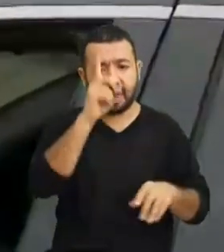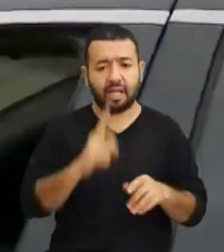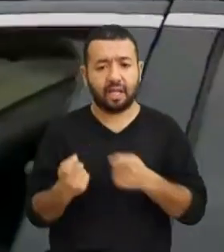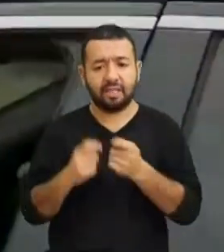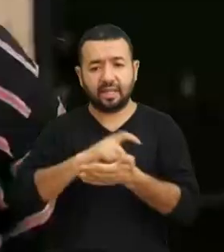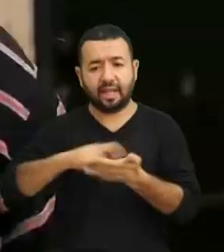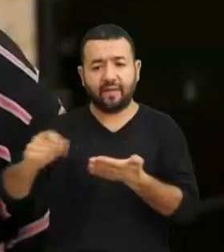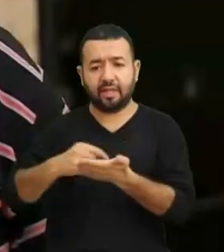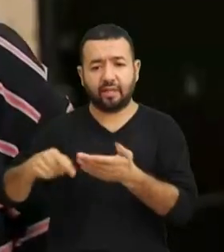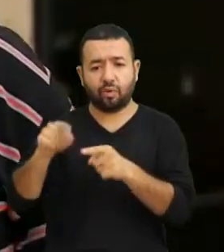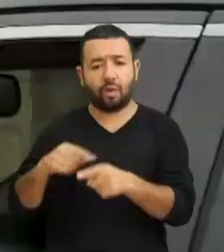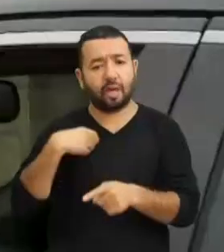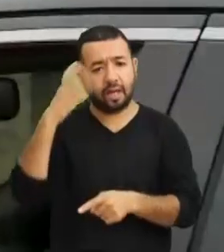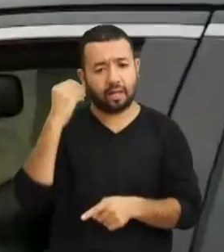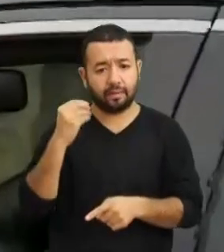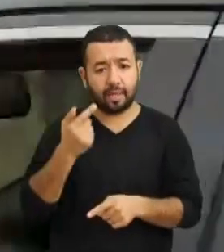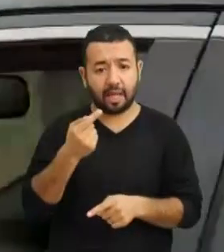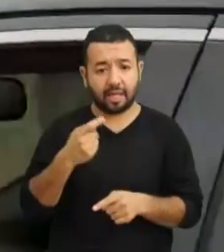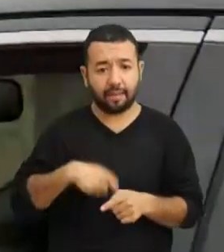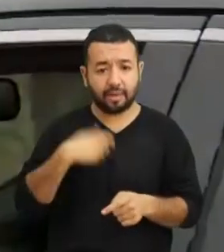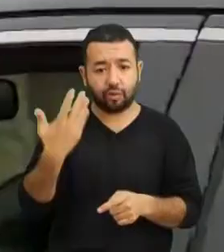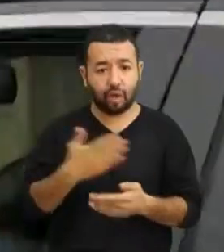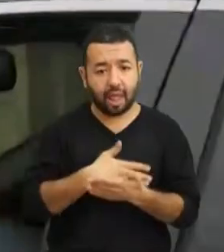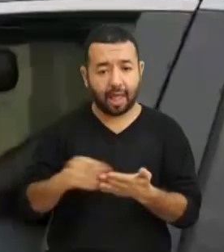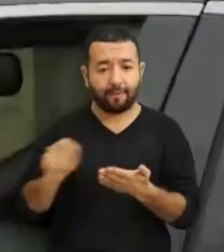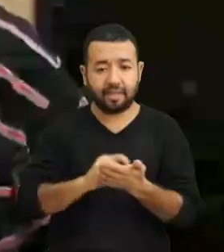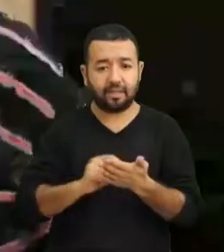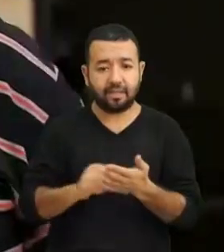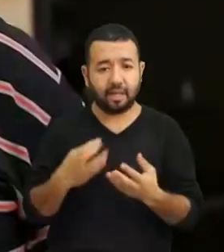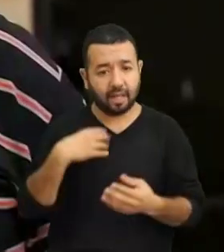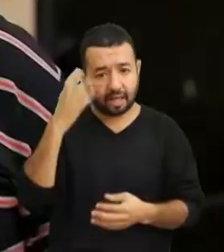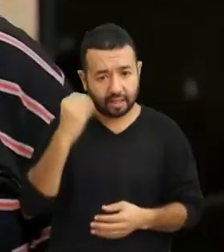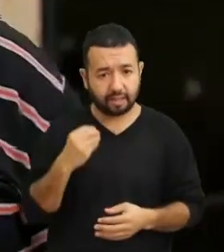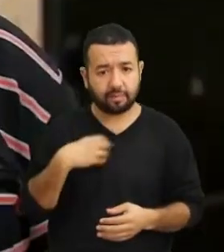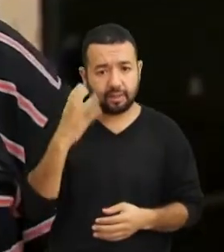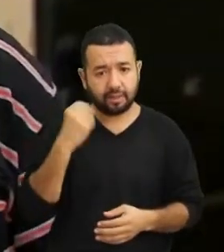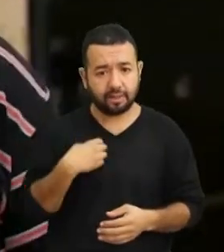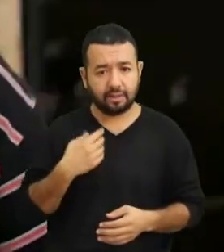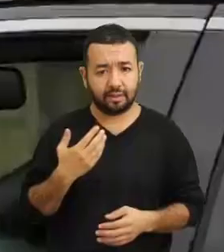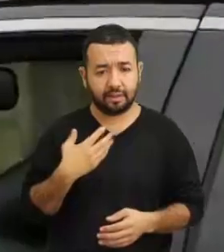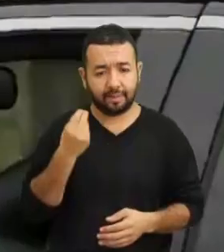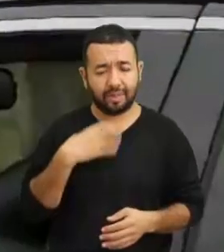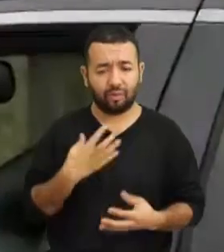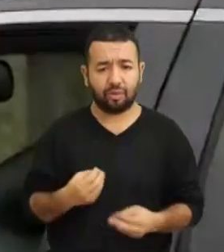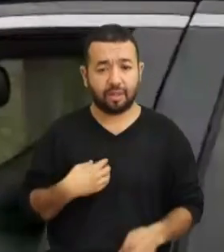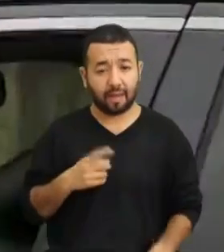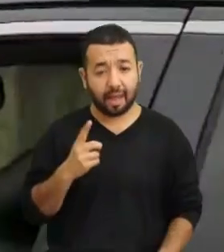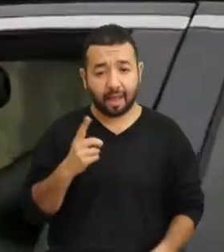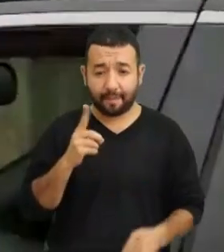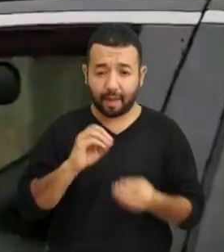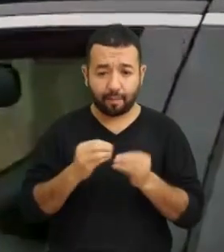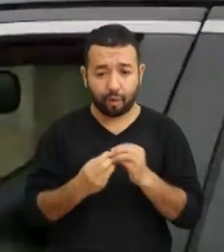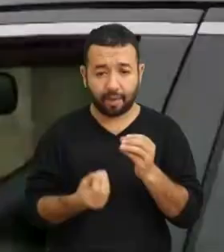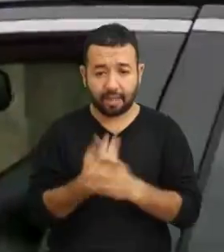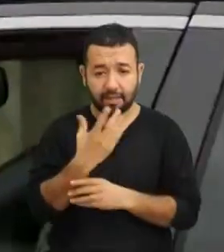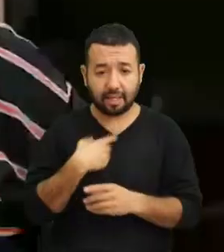işe vereceksin. Anladın mı? Anladım efendim. Yarım saat içinde bütün zarfları yazacaksın. Anladın mı? Anladım efendim. Anlamaz mısaydın? Eğer bir aksilik olursa